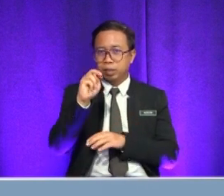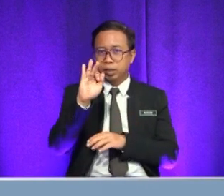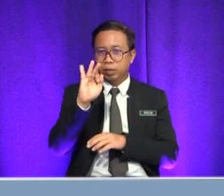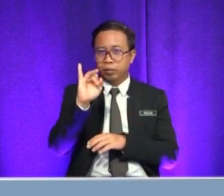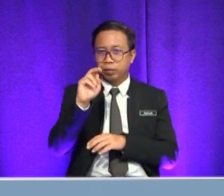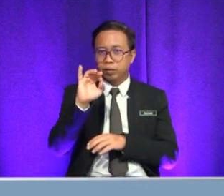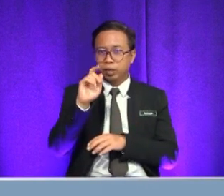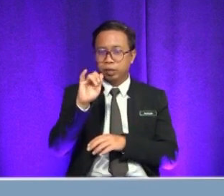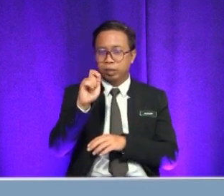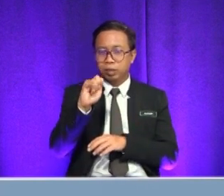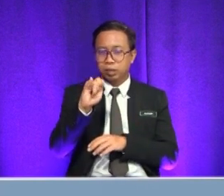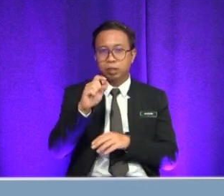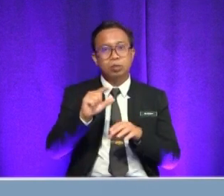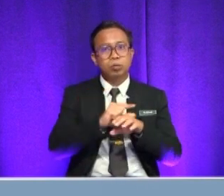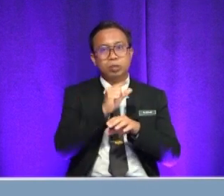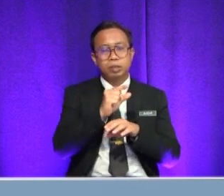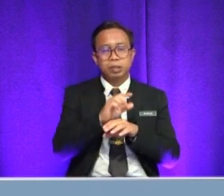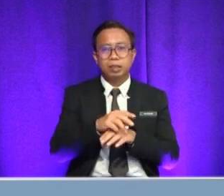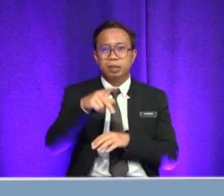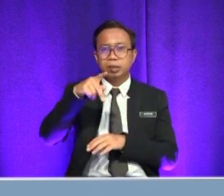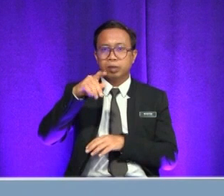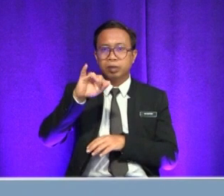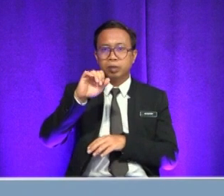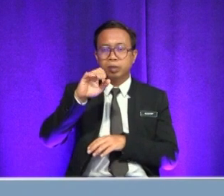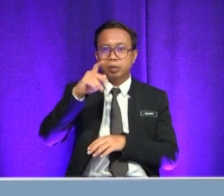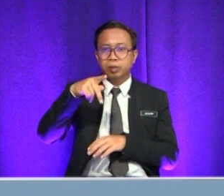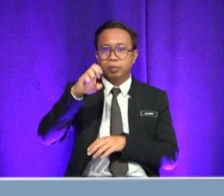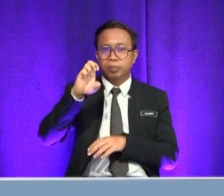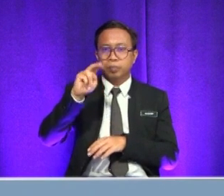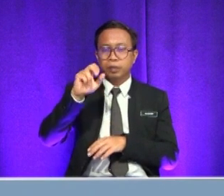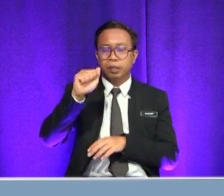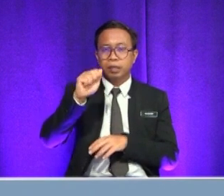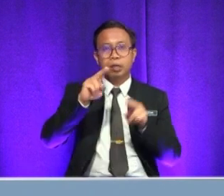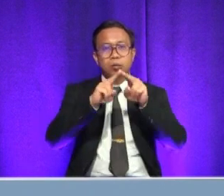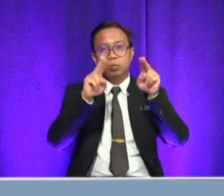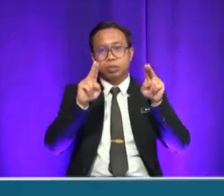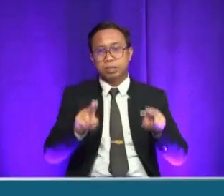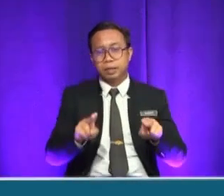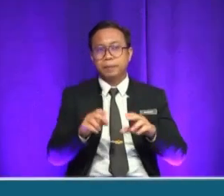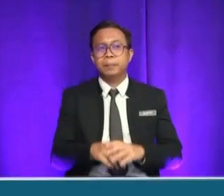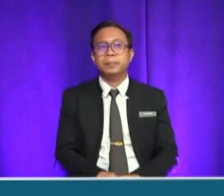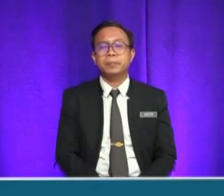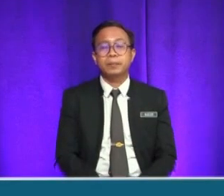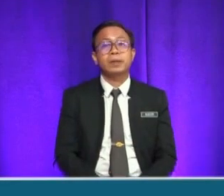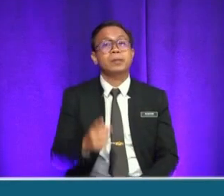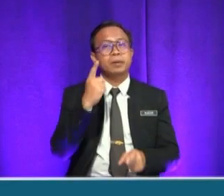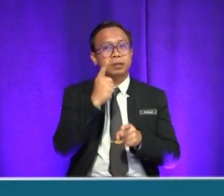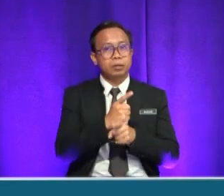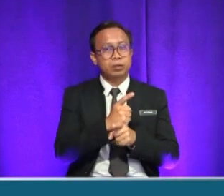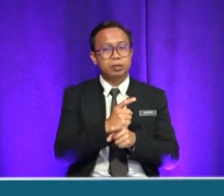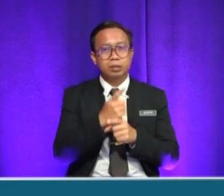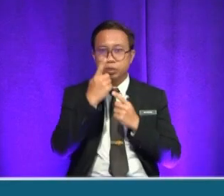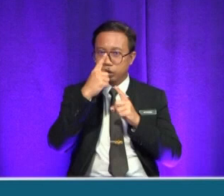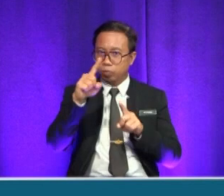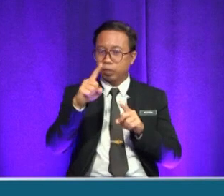infinity menggunakan pintar penguji. Pena ujian. Pena ujian. Pena Pena ujian. ujian. Okey, betul. Okey,